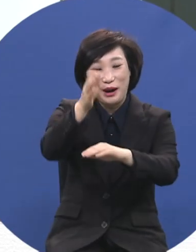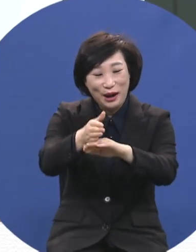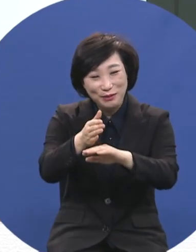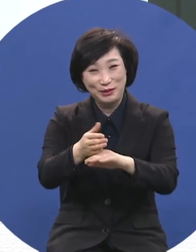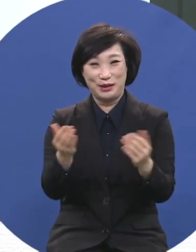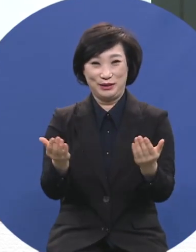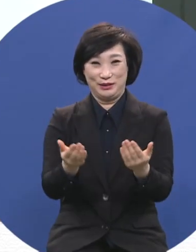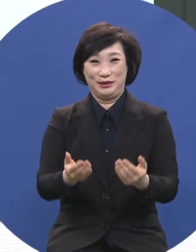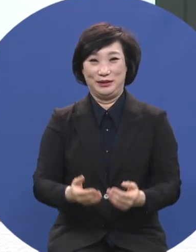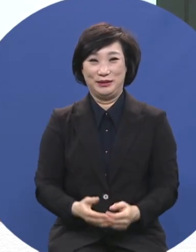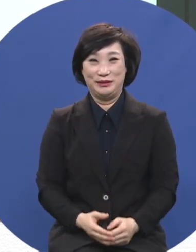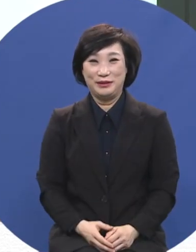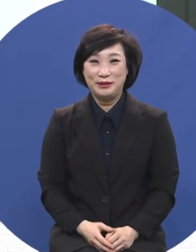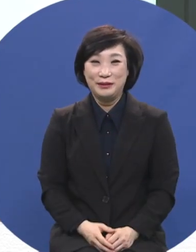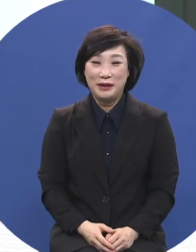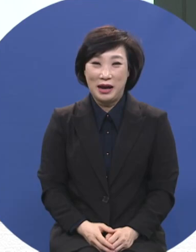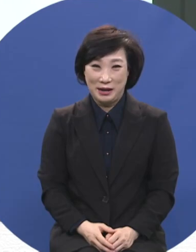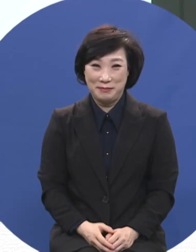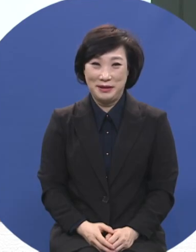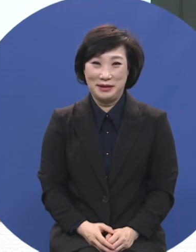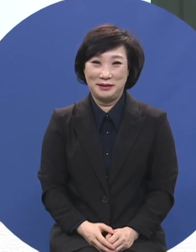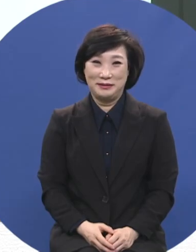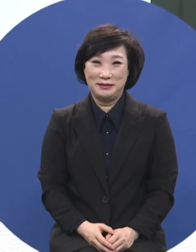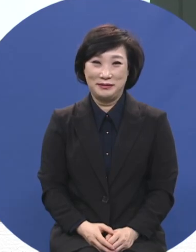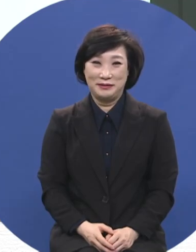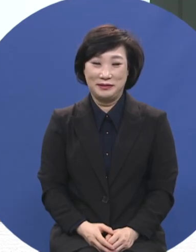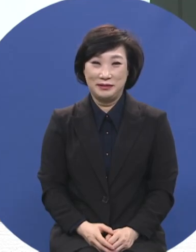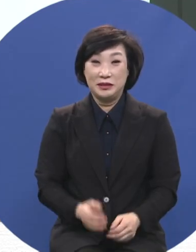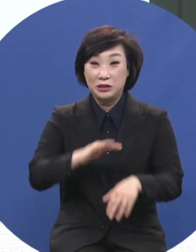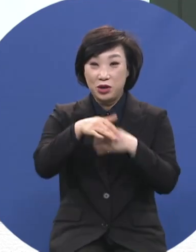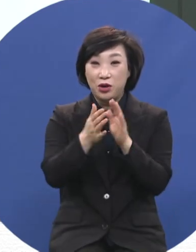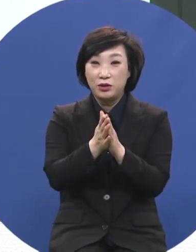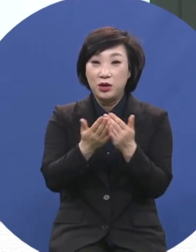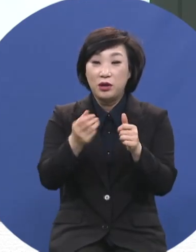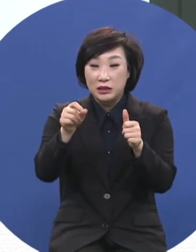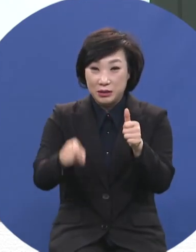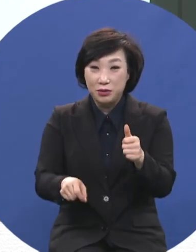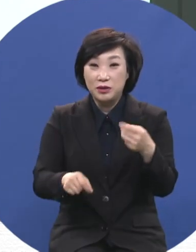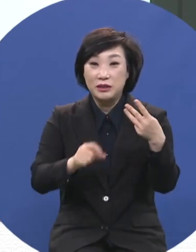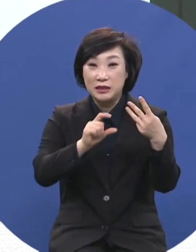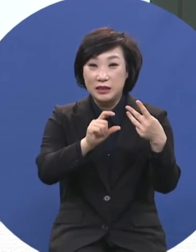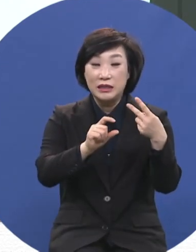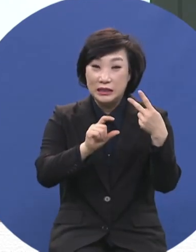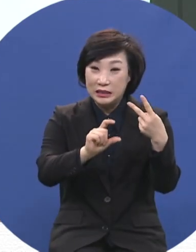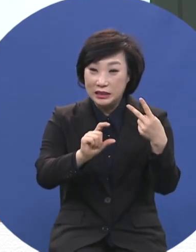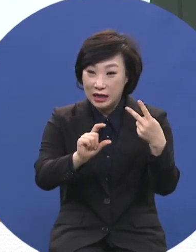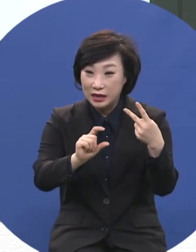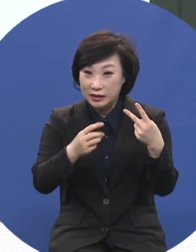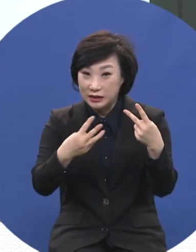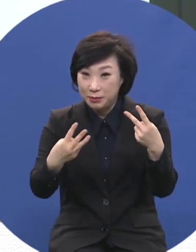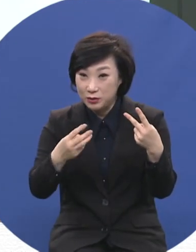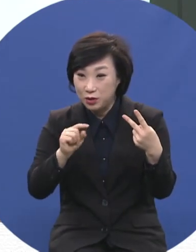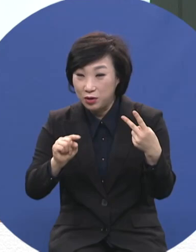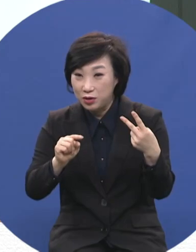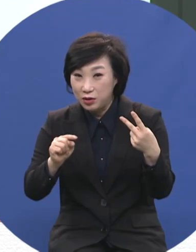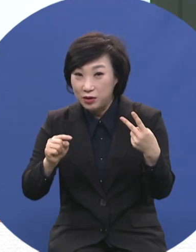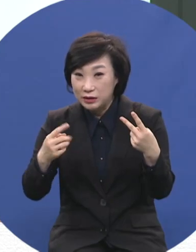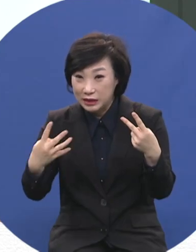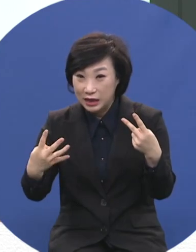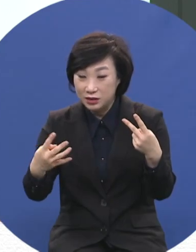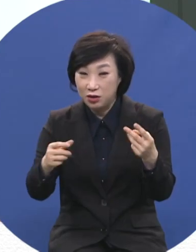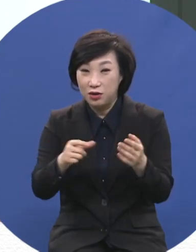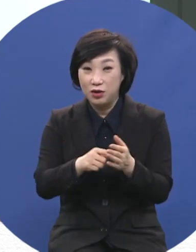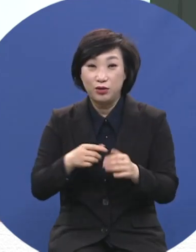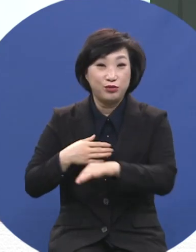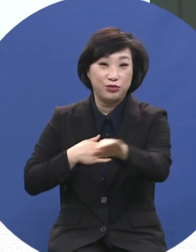감사한 일이냐 이 말이에요. 예, 히브리서 2장 3절로 4절에 우리가 이같이